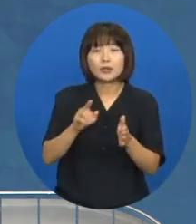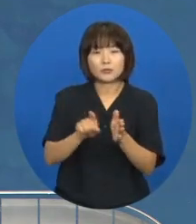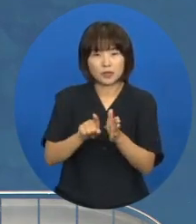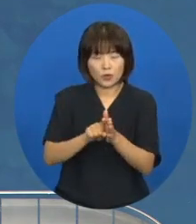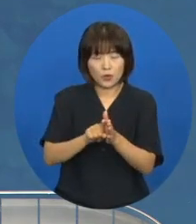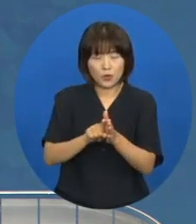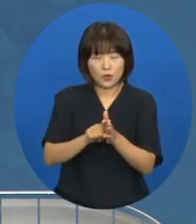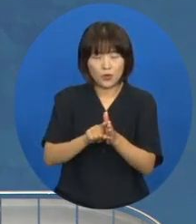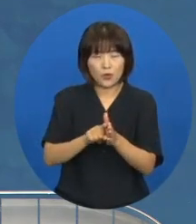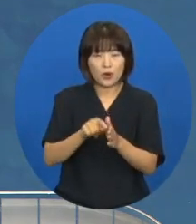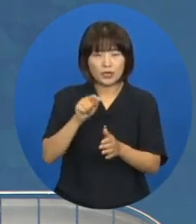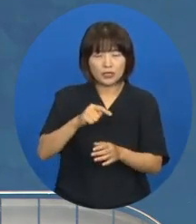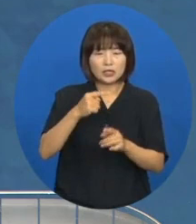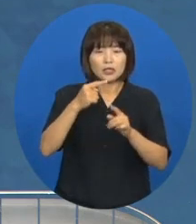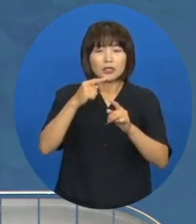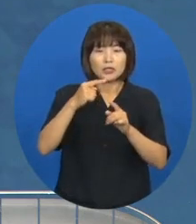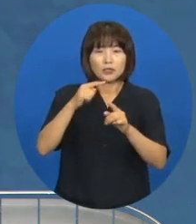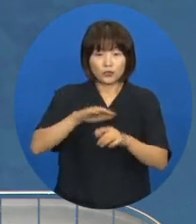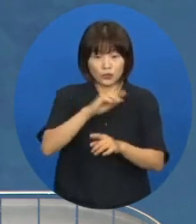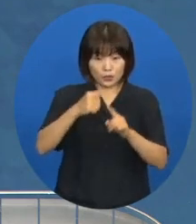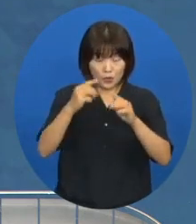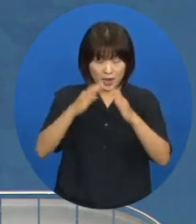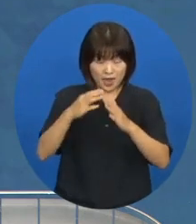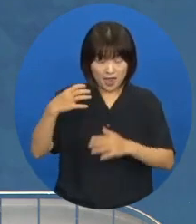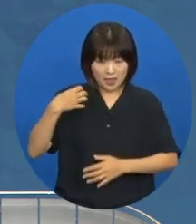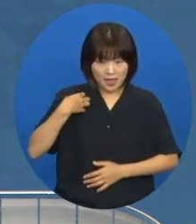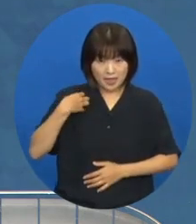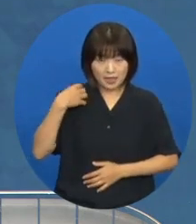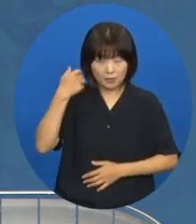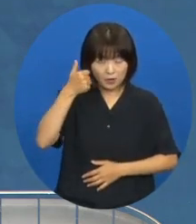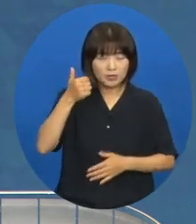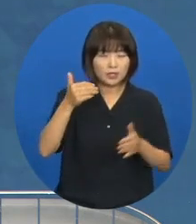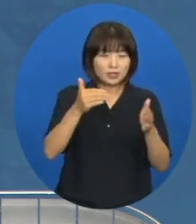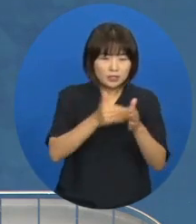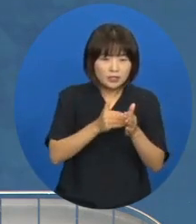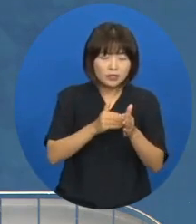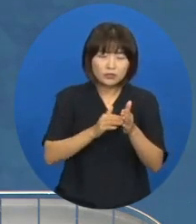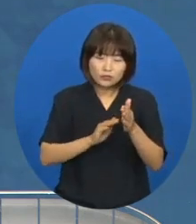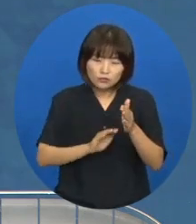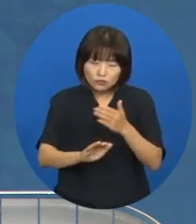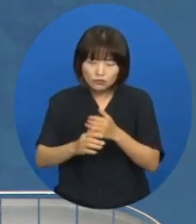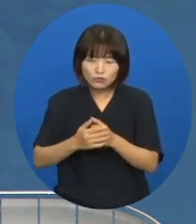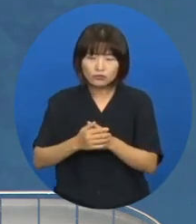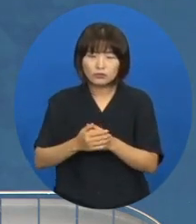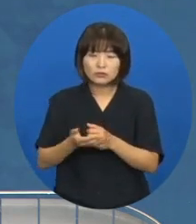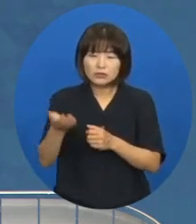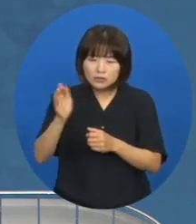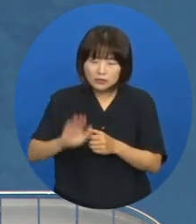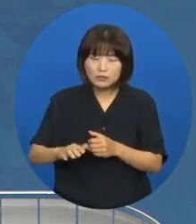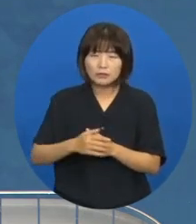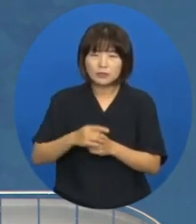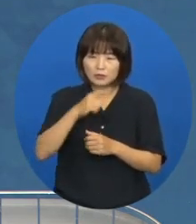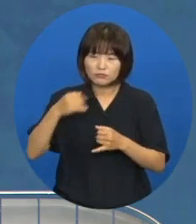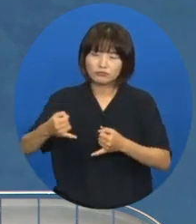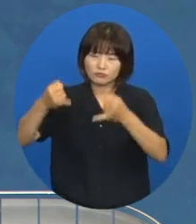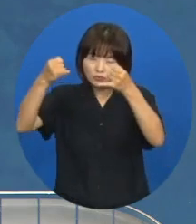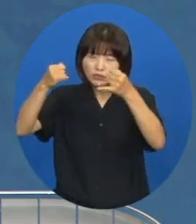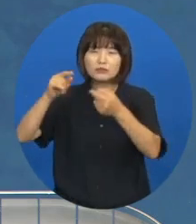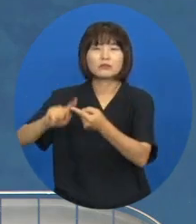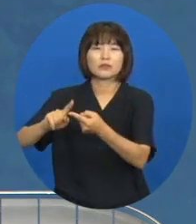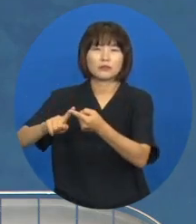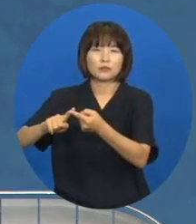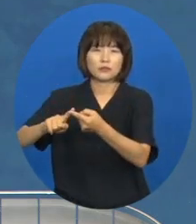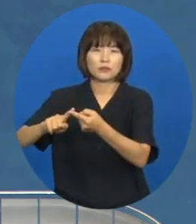예배당 건축이 끝났을 때 부채는 엄청나게 많이 남았고 그때 하나님께 하나님 이 부채를 하나님 해결해